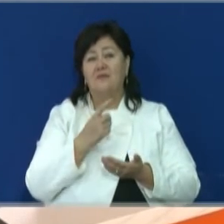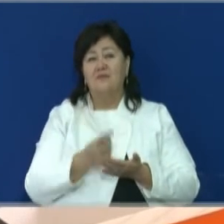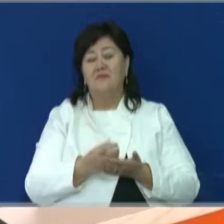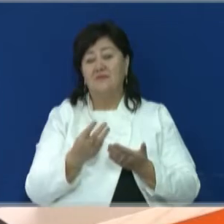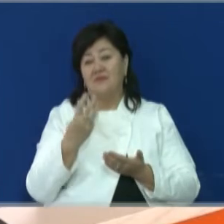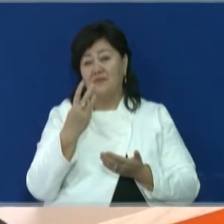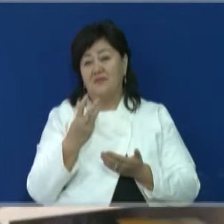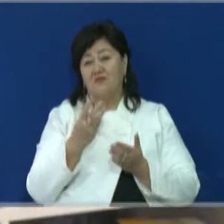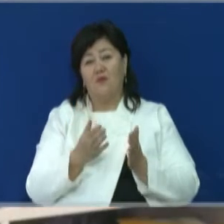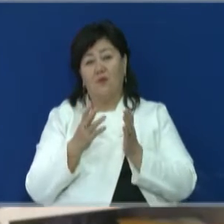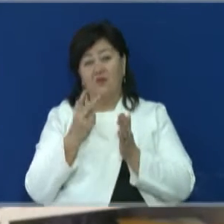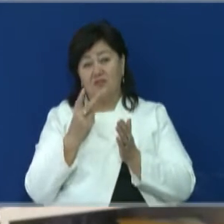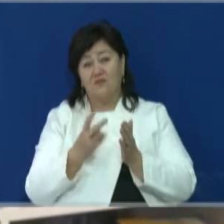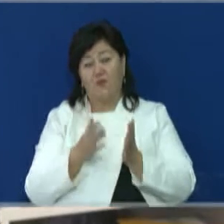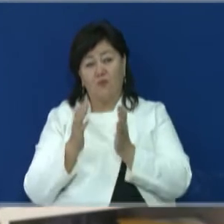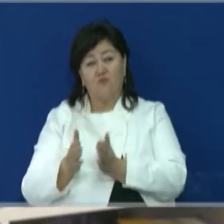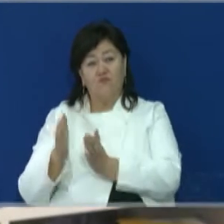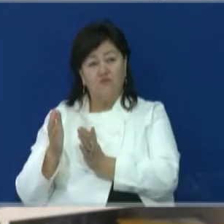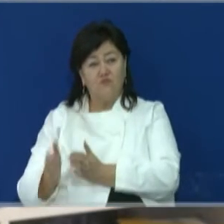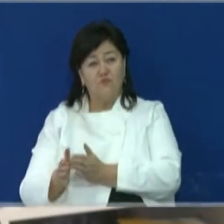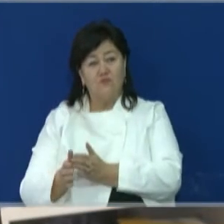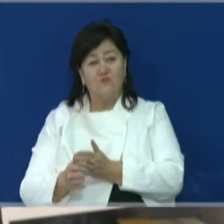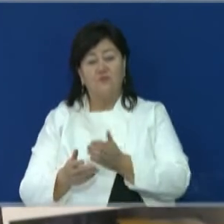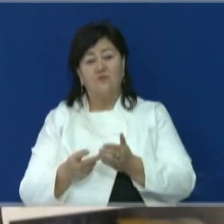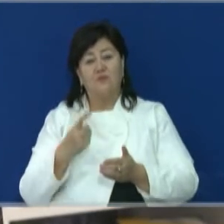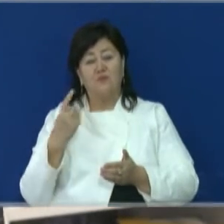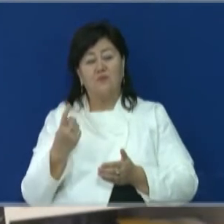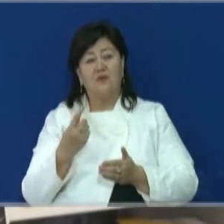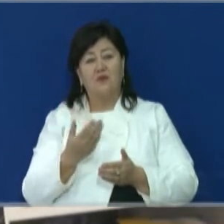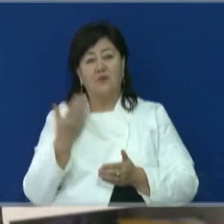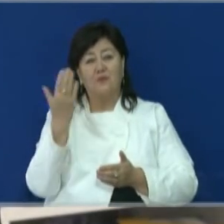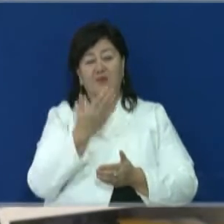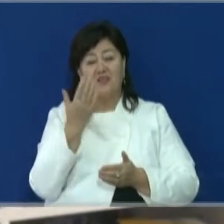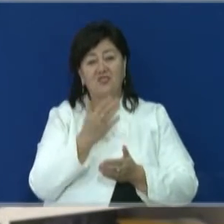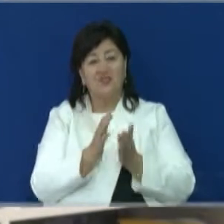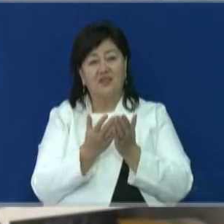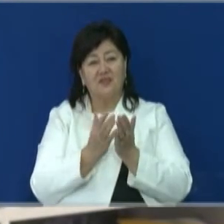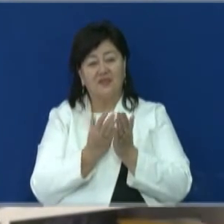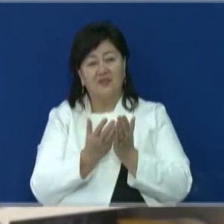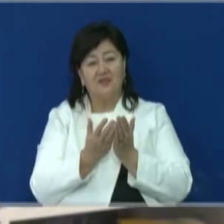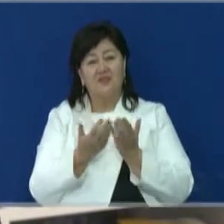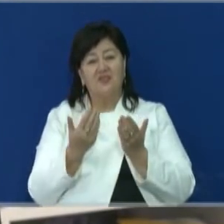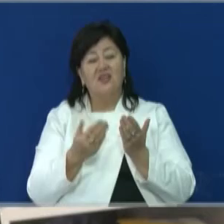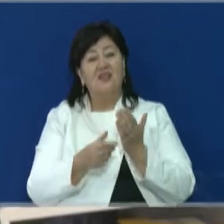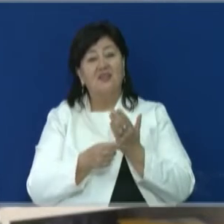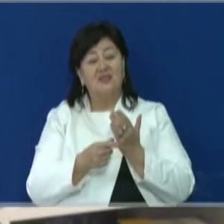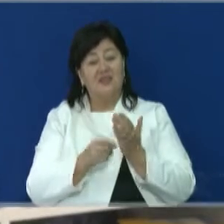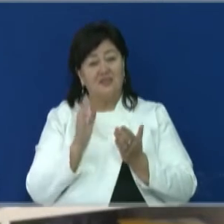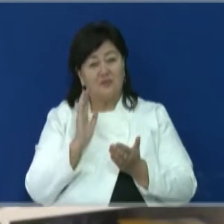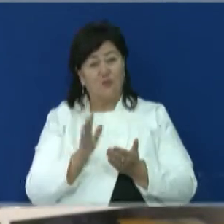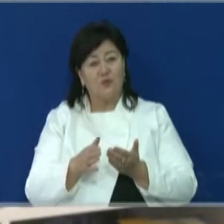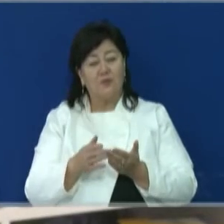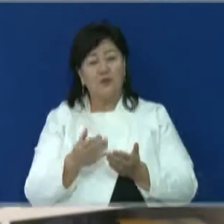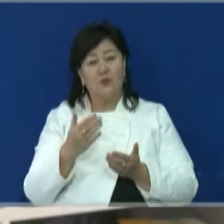2 кезеңнен тұрады. 2 деңгейде өтеді. Бірінші балалар оқыған кітаптар, берілген кітаптар бойынша қазір тест жұмысын жасады.